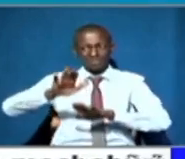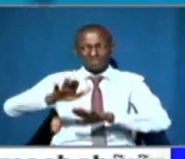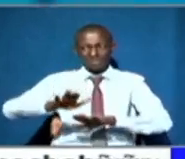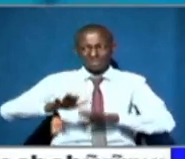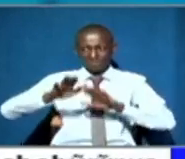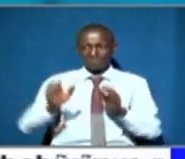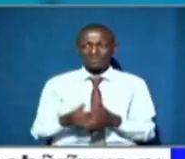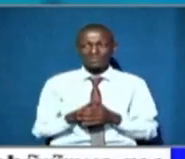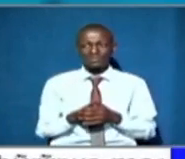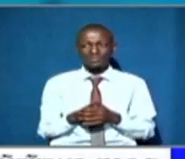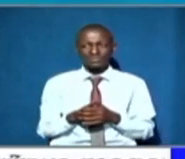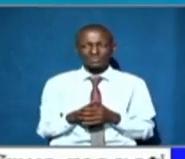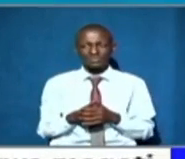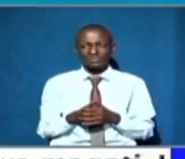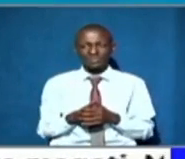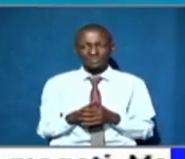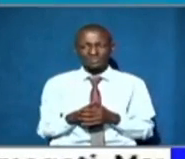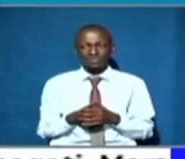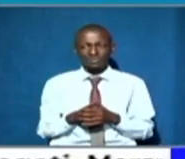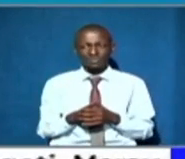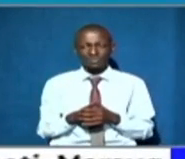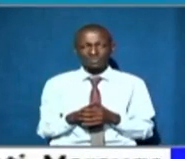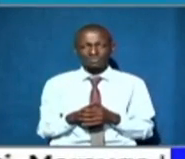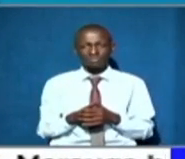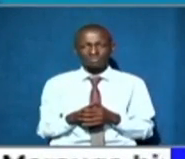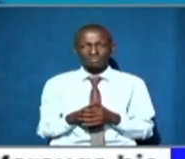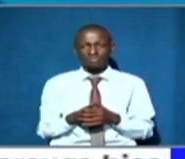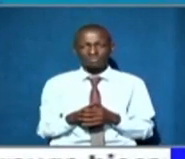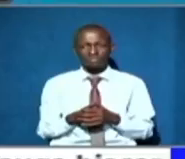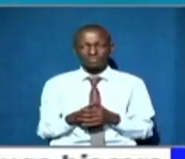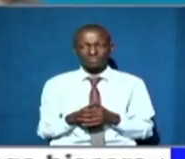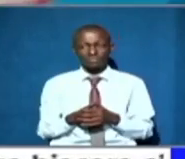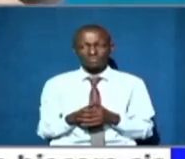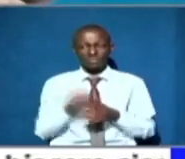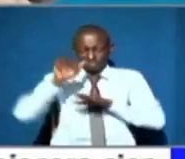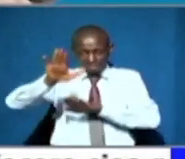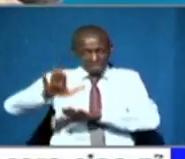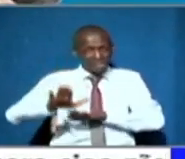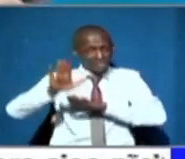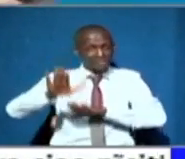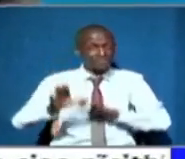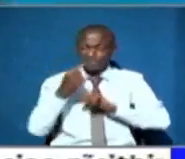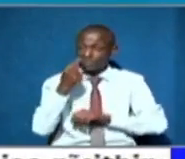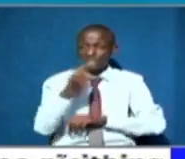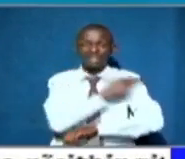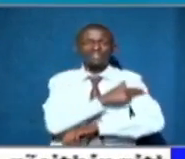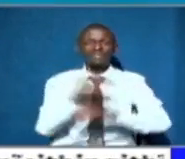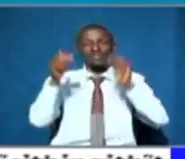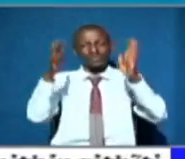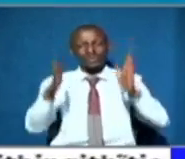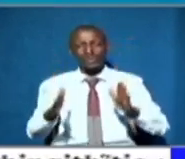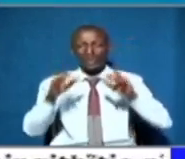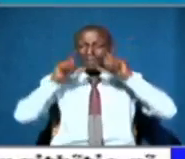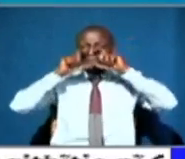Verse dhini wa Quran ya kiarafu. Oyai tahadhari. Uguru turero ni kerea madagetari. Tuikere